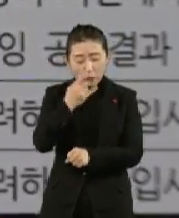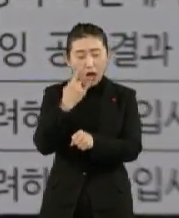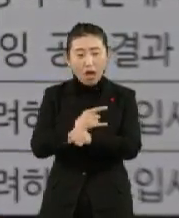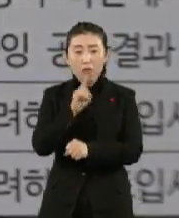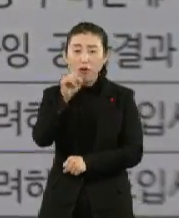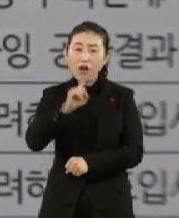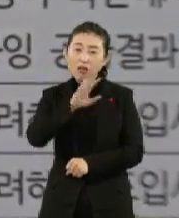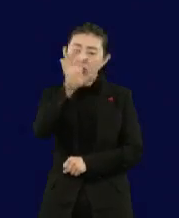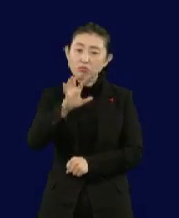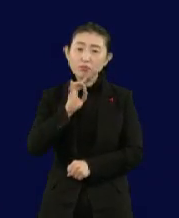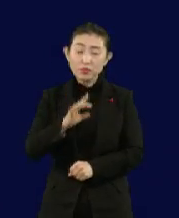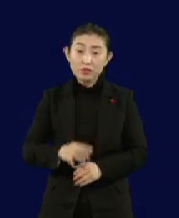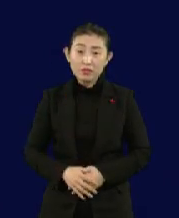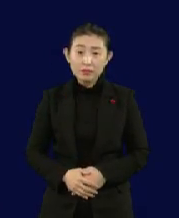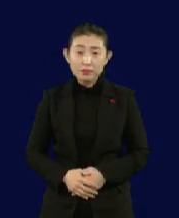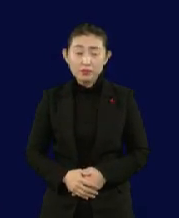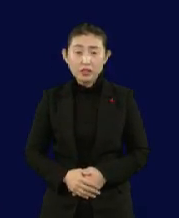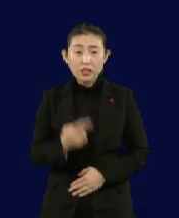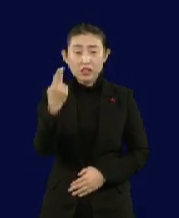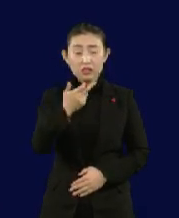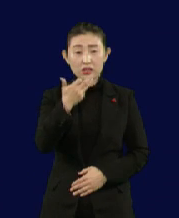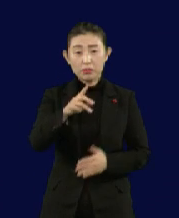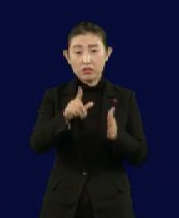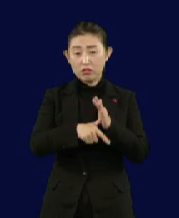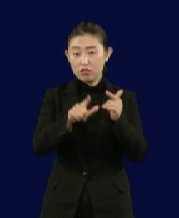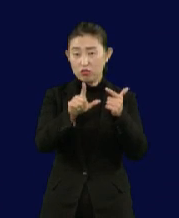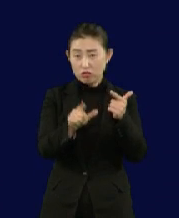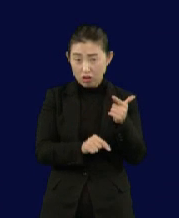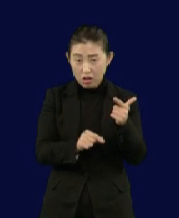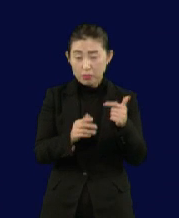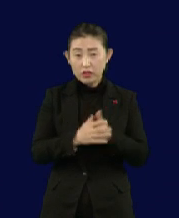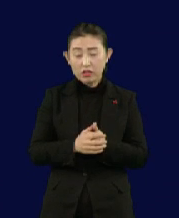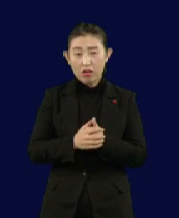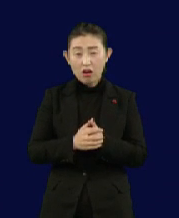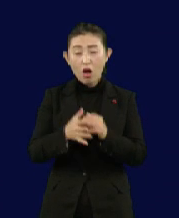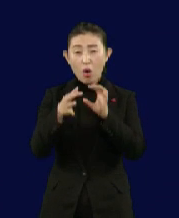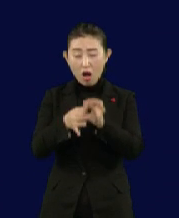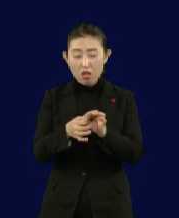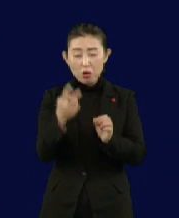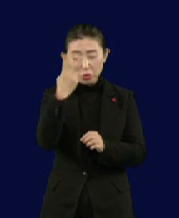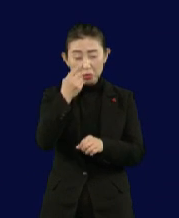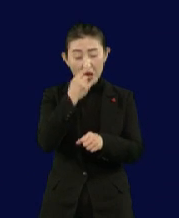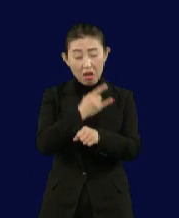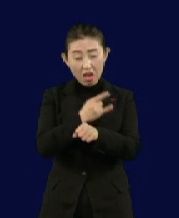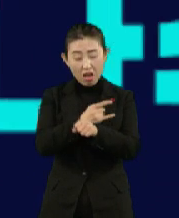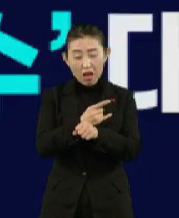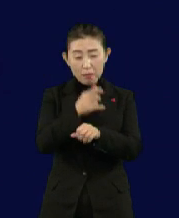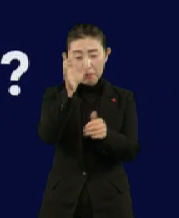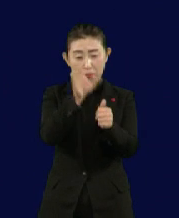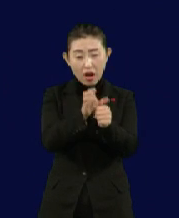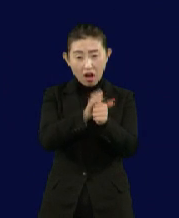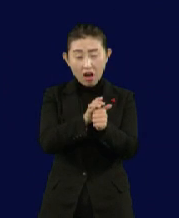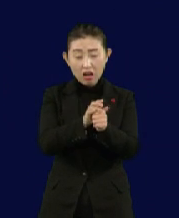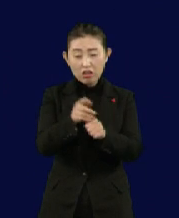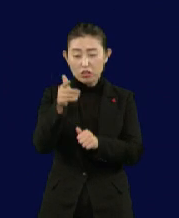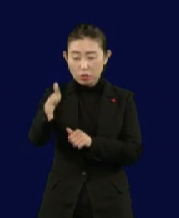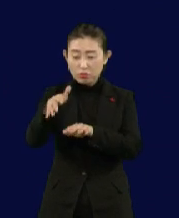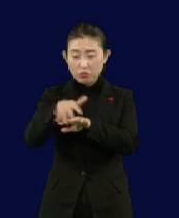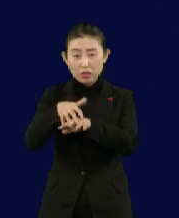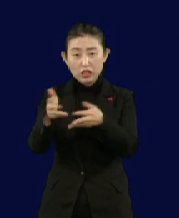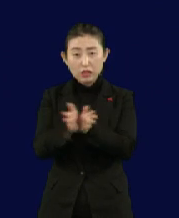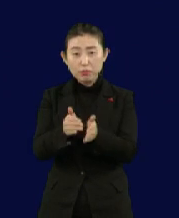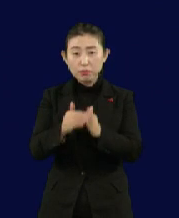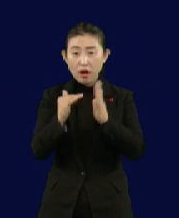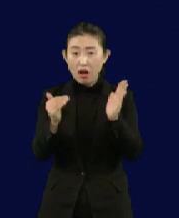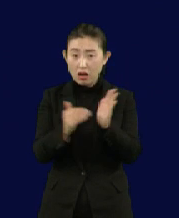꺼내들었습니다. 최근 사례만 봐도 지난 2018년 6월부터 3차례 관련 용역을 발주했고 TF팀도 꾸렸지만